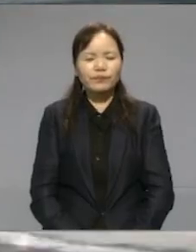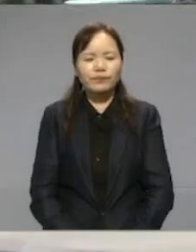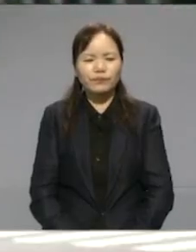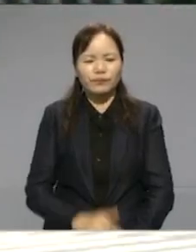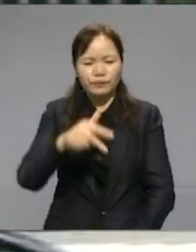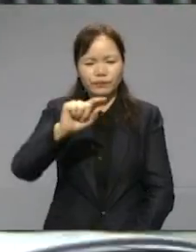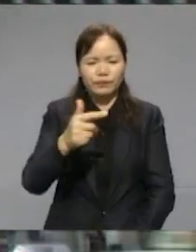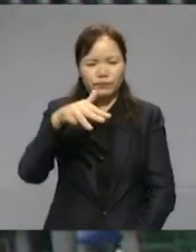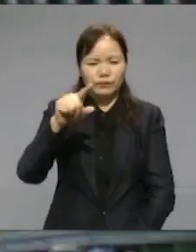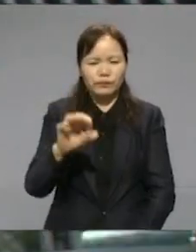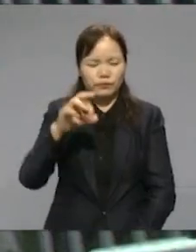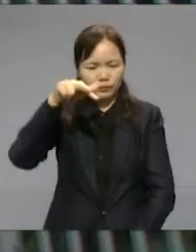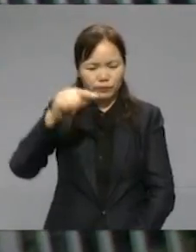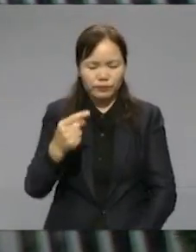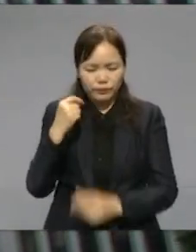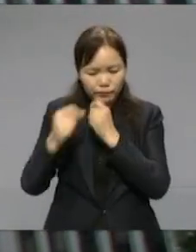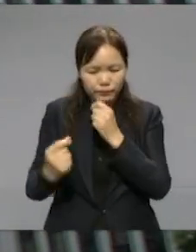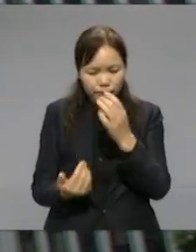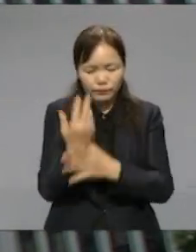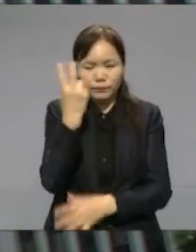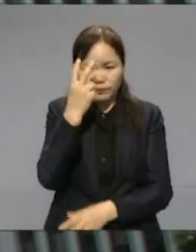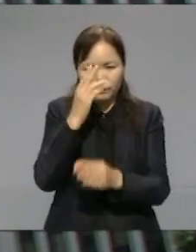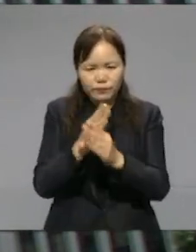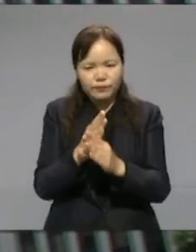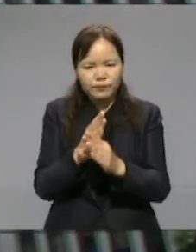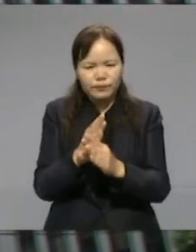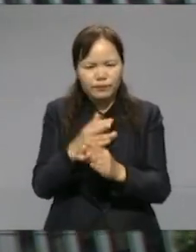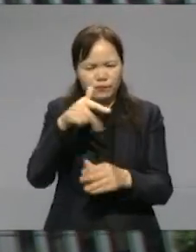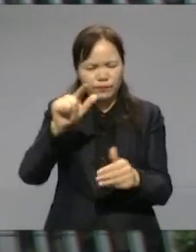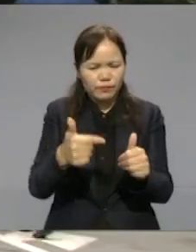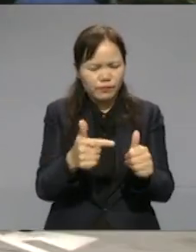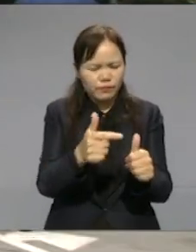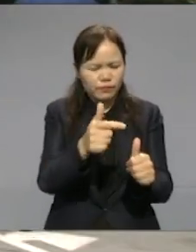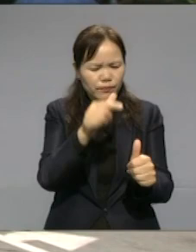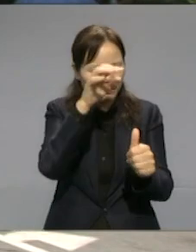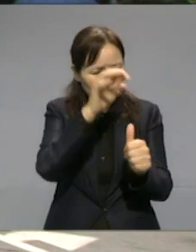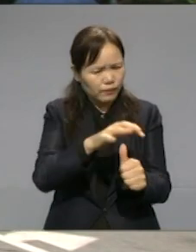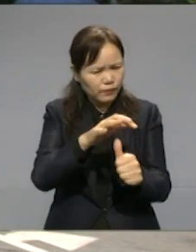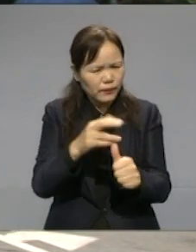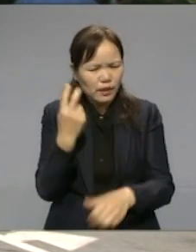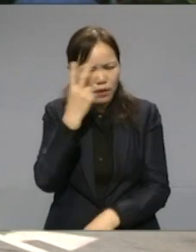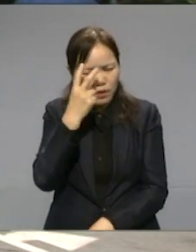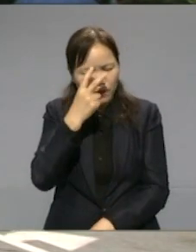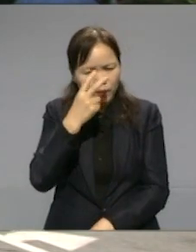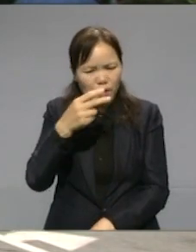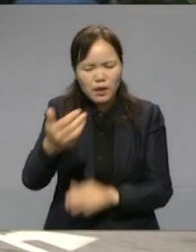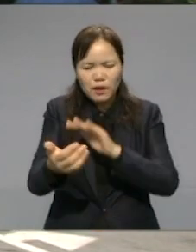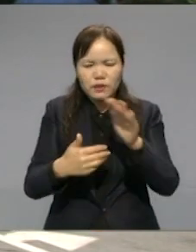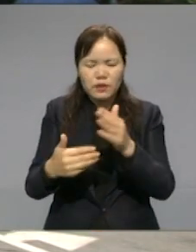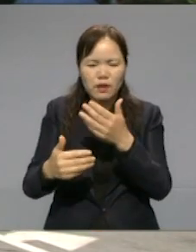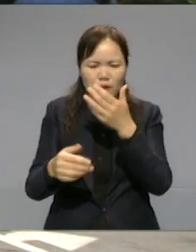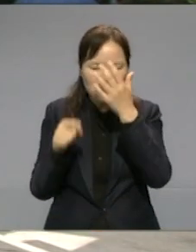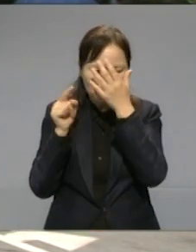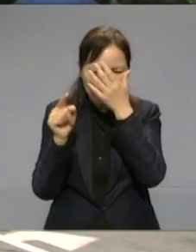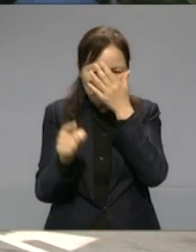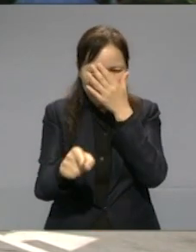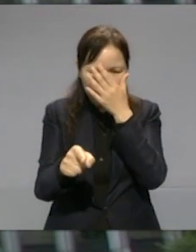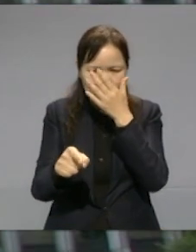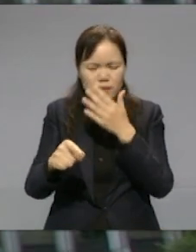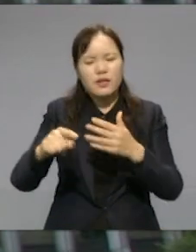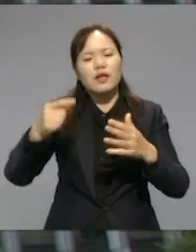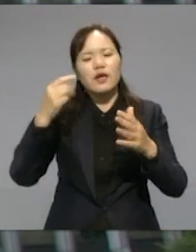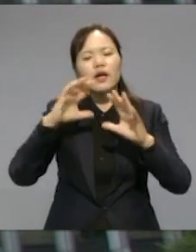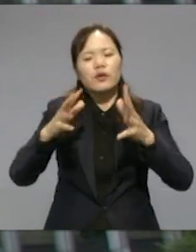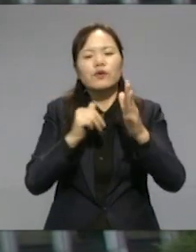전청조 씨 사기 사건을 수사하는 경찰이 전시 신병 확보를 검토하면서 전 팬신 국가대표 남현희 씨에 대한 수사도